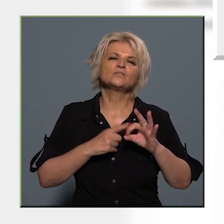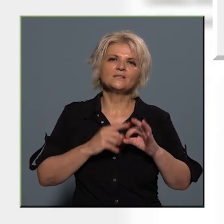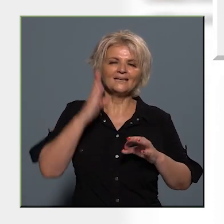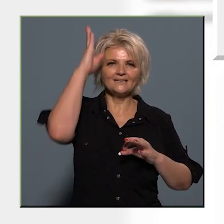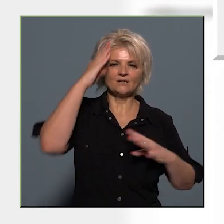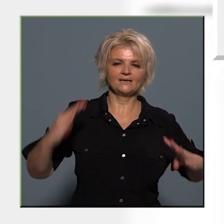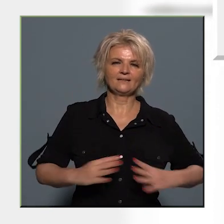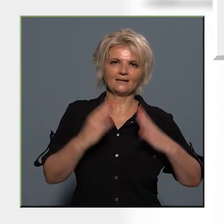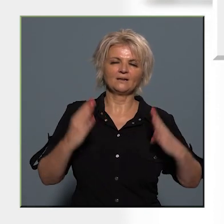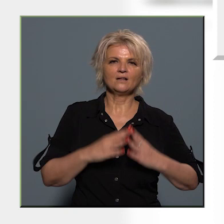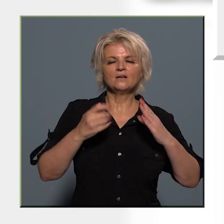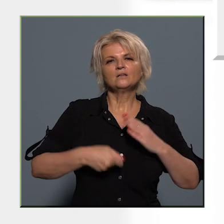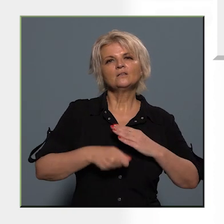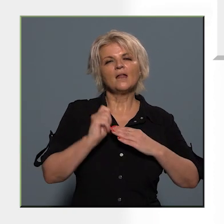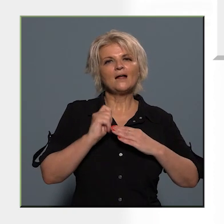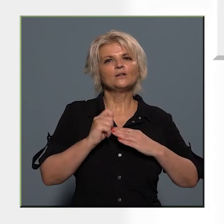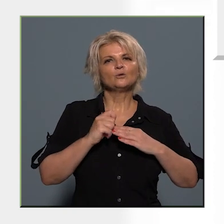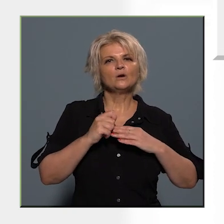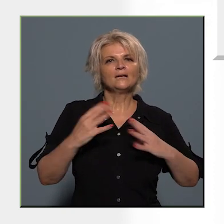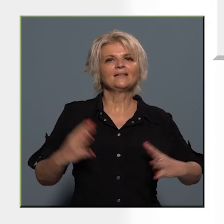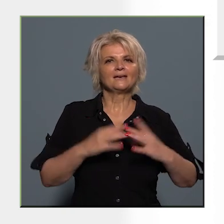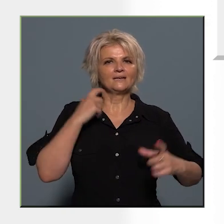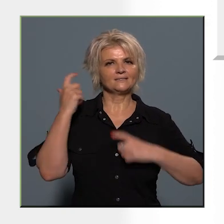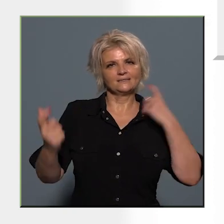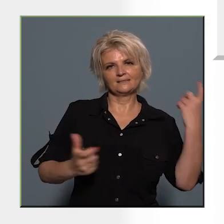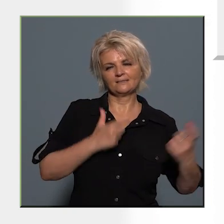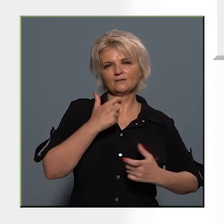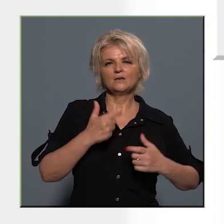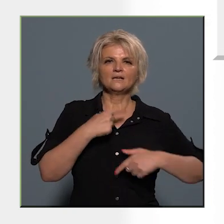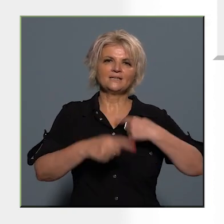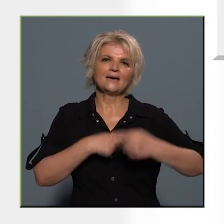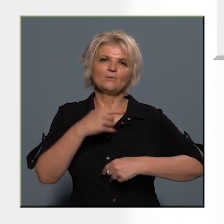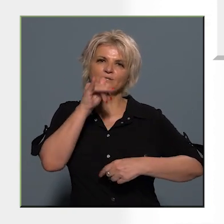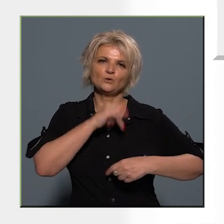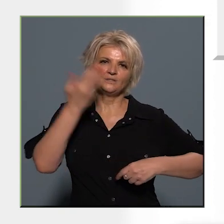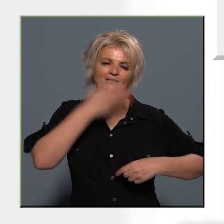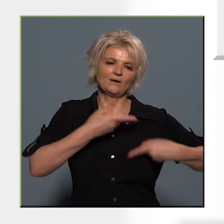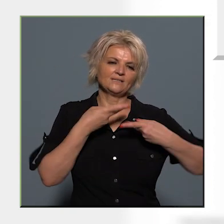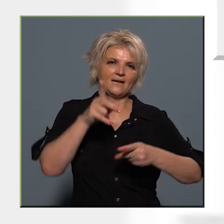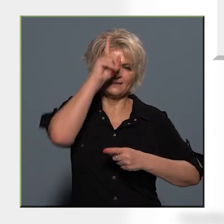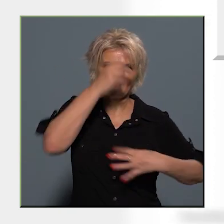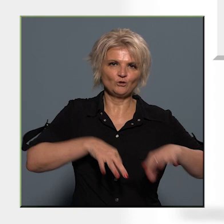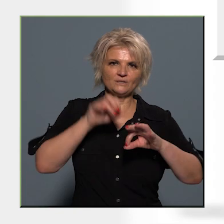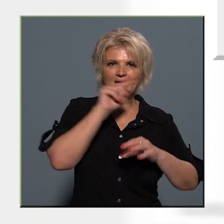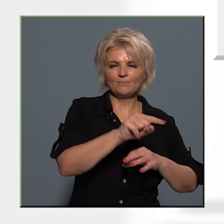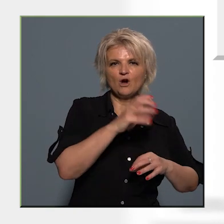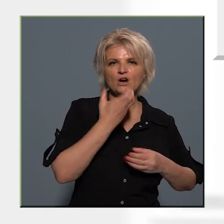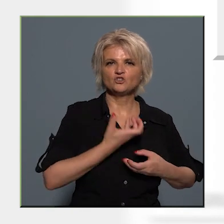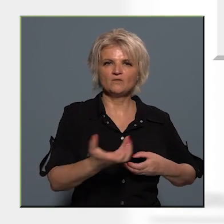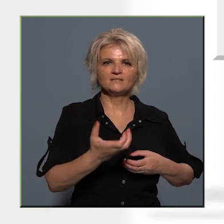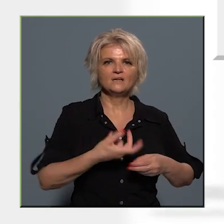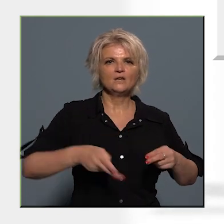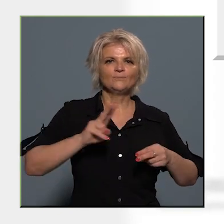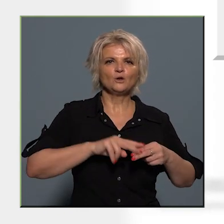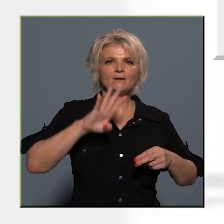Északi-tengeren található tengeri szélerőművekből származó zöld hidrogént szállít majd Németországba. A csővezeték több mint 400